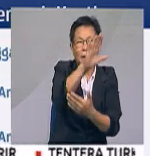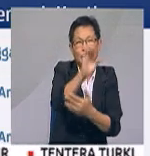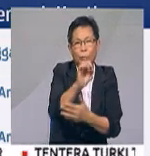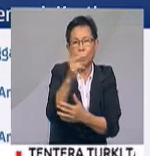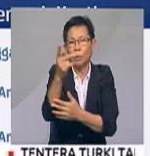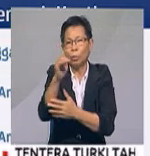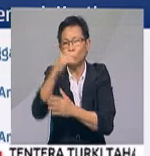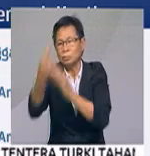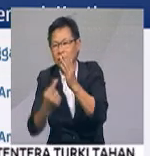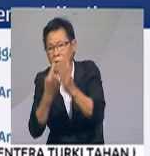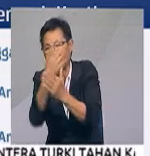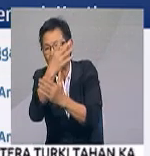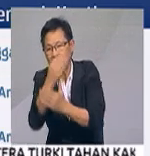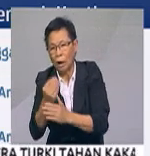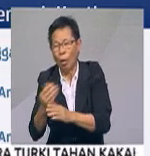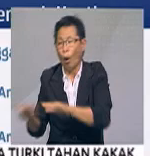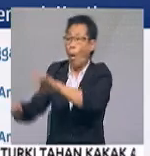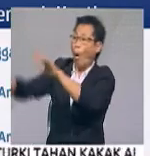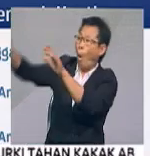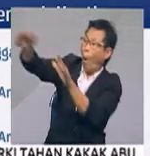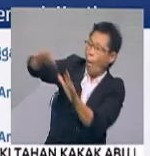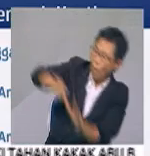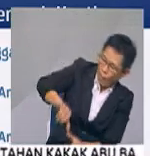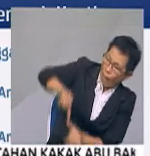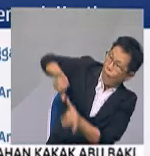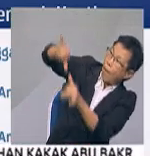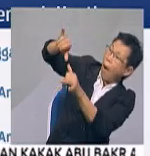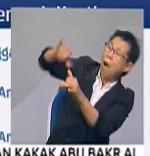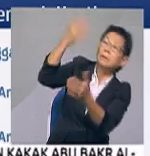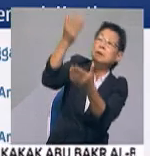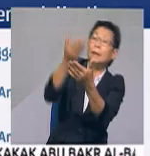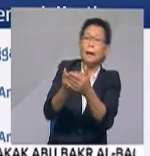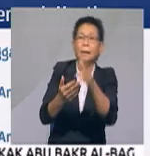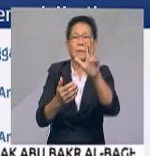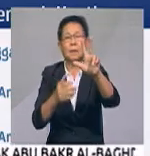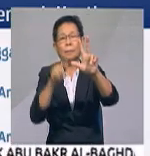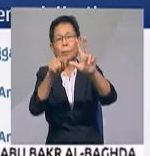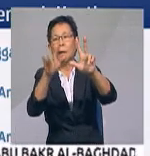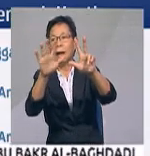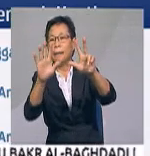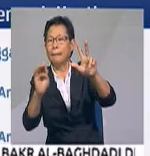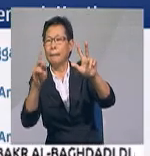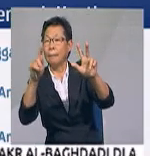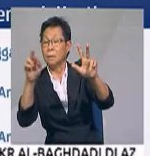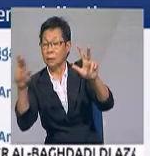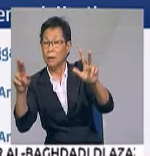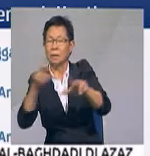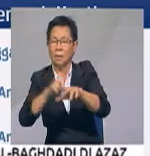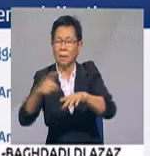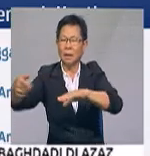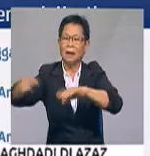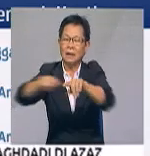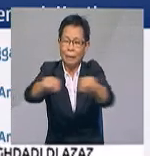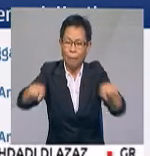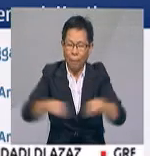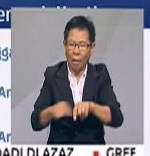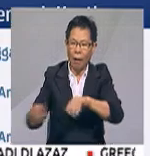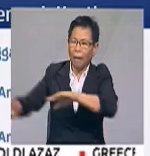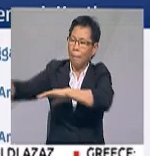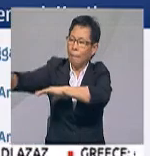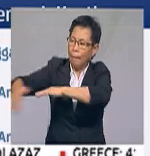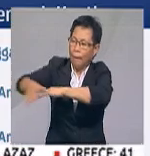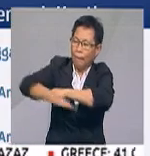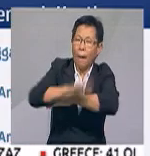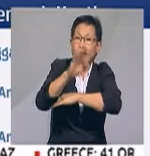sejam dan juga ketinggian ombak boleh mencapai sehingga 3.5 meter di kawasan perairan Pantai